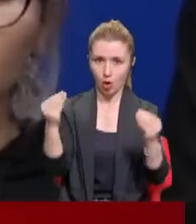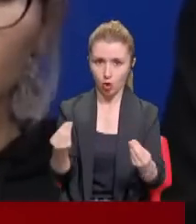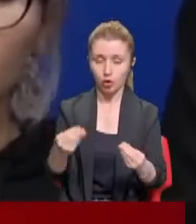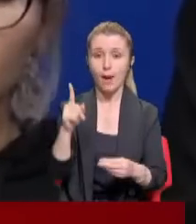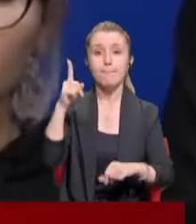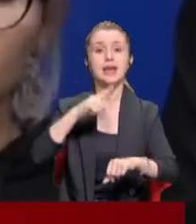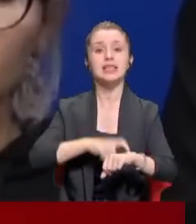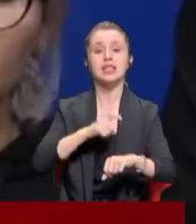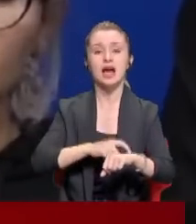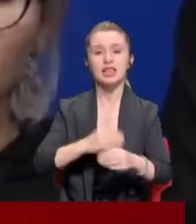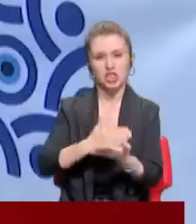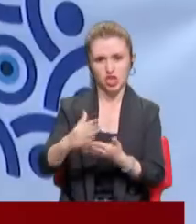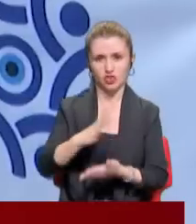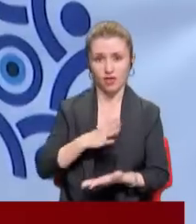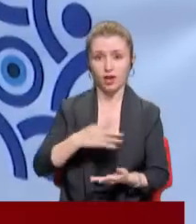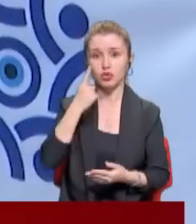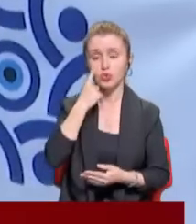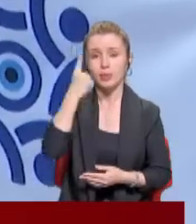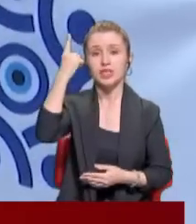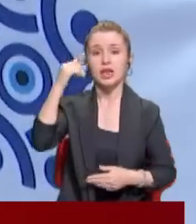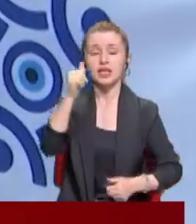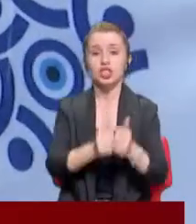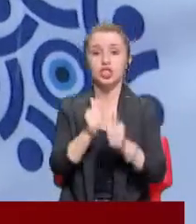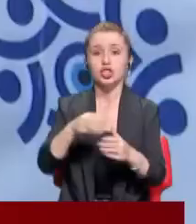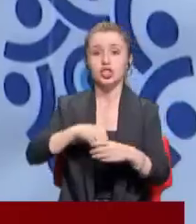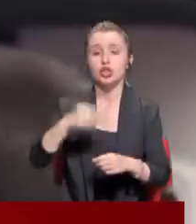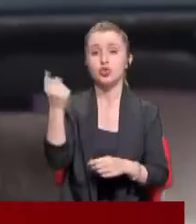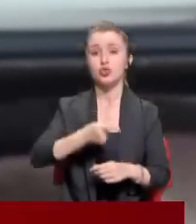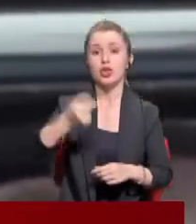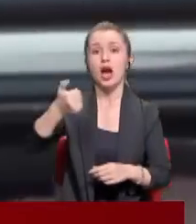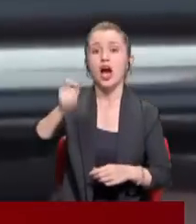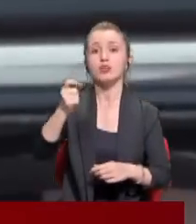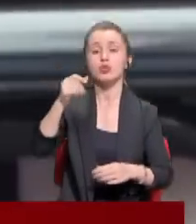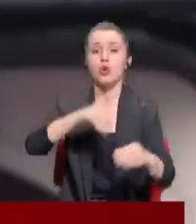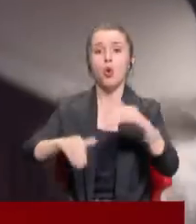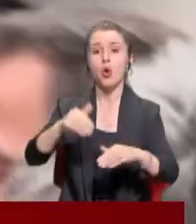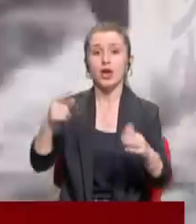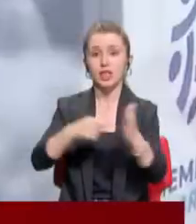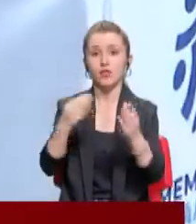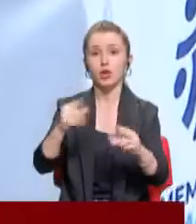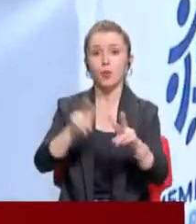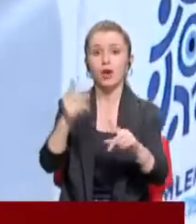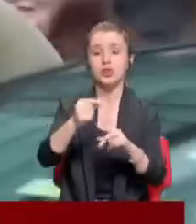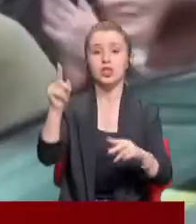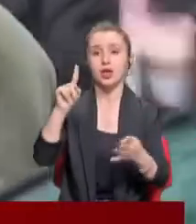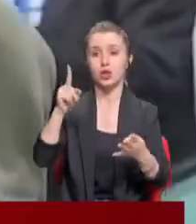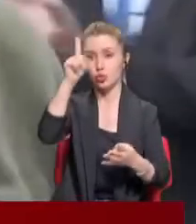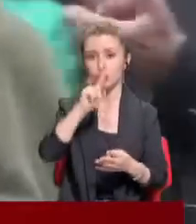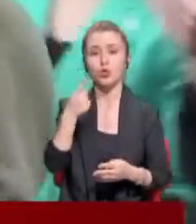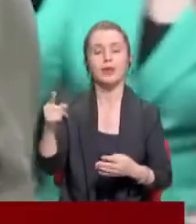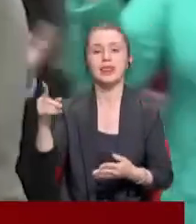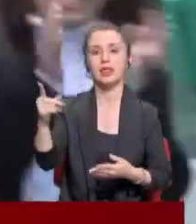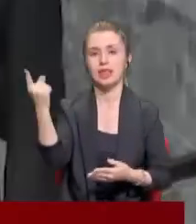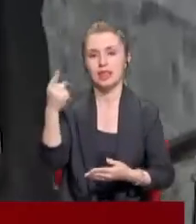Bir saatlik bir gecikmemiz var. Cumhurbaşkanlığı yarışı için %60 oy hedefleyen Muharrem İnce 4. günde 100 bin imzaya